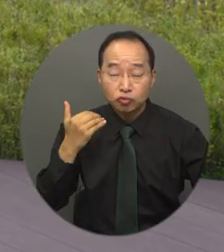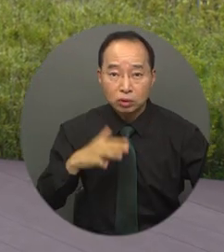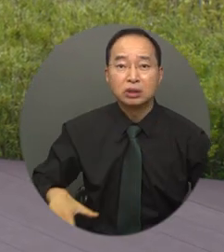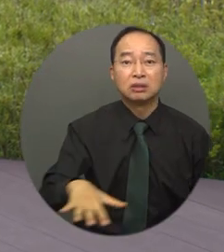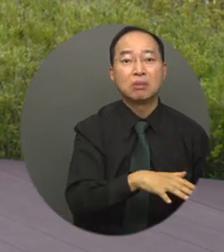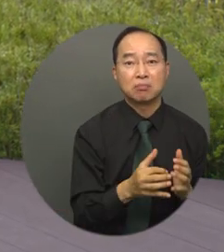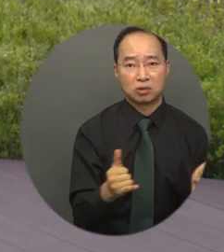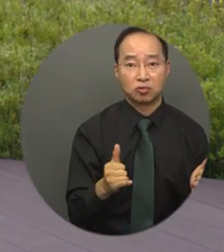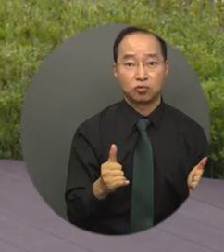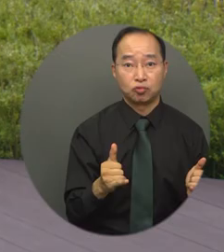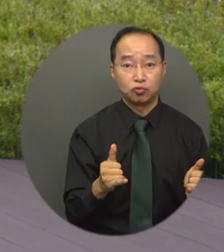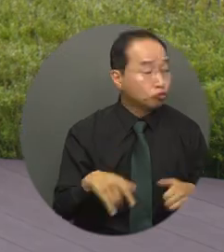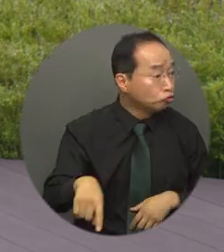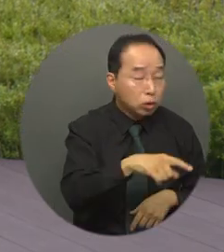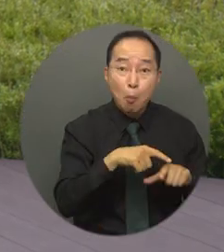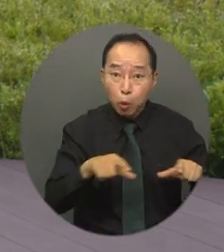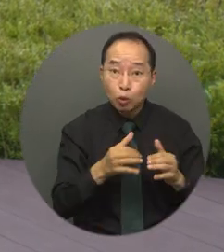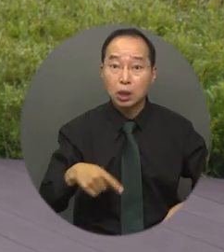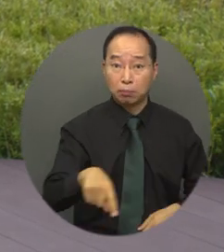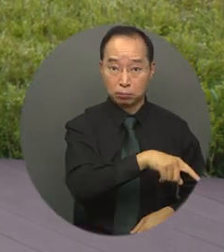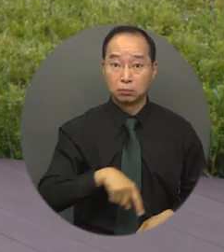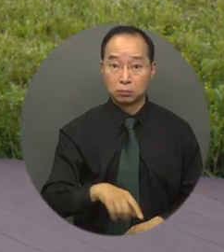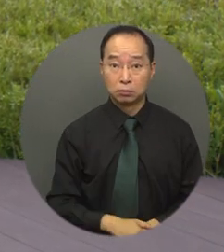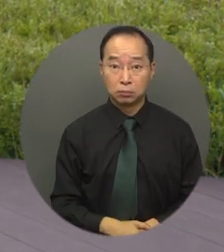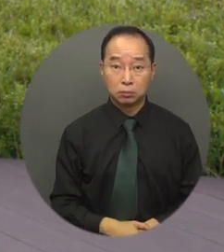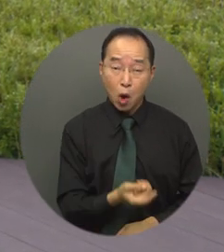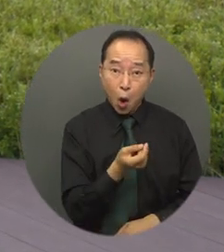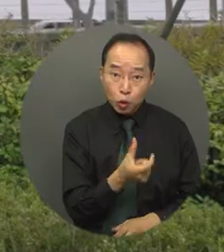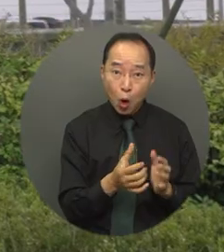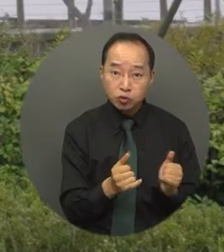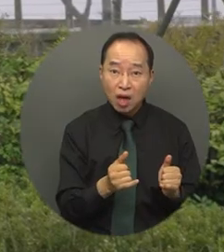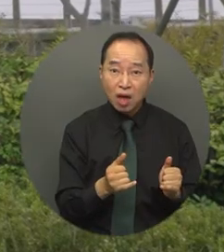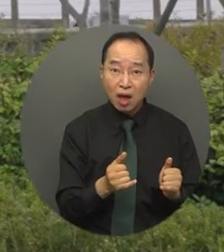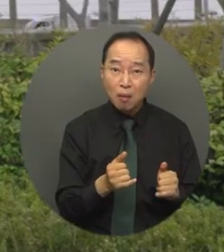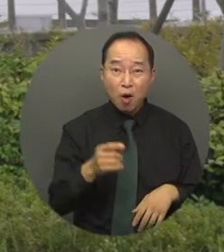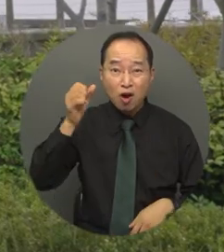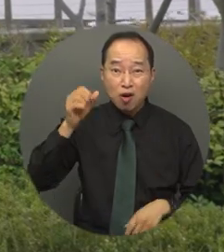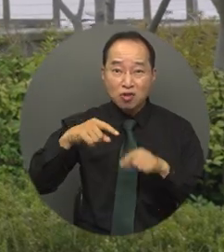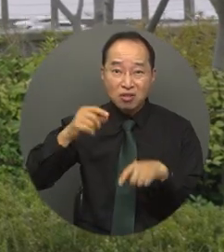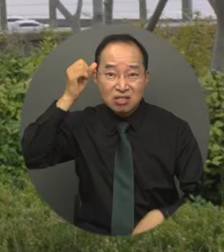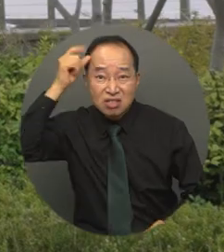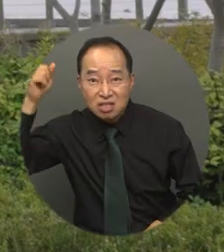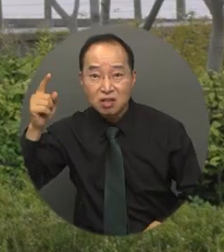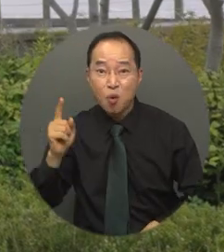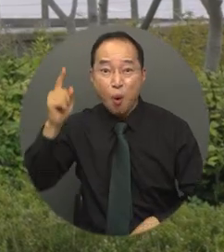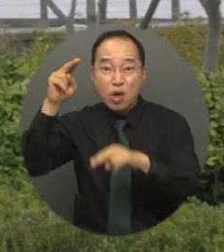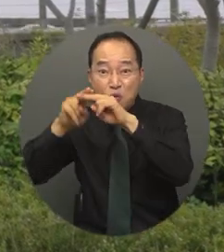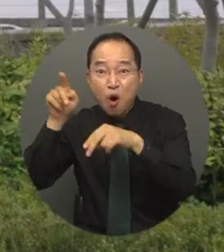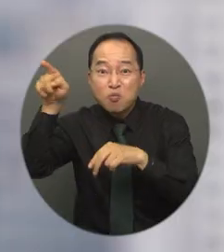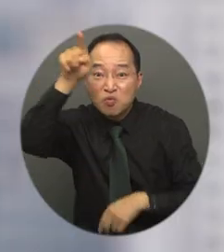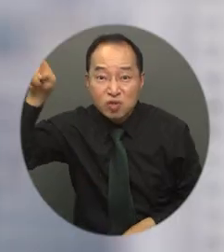정치 엘리트, 고위 관료, 사회 지도층 인사가 아니라 일반 시민이 목소리를